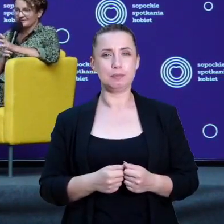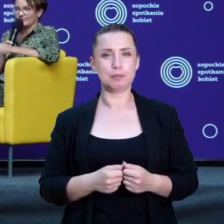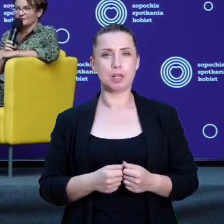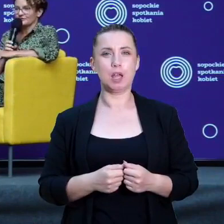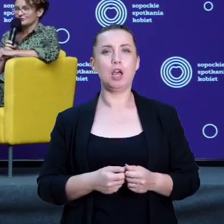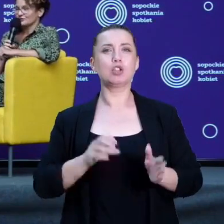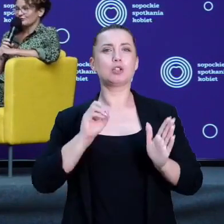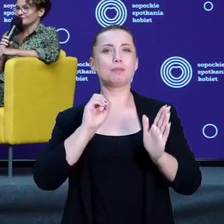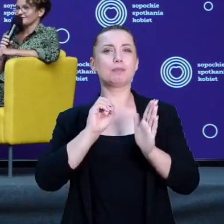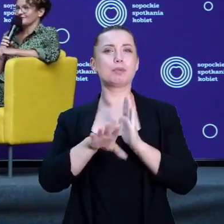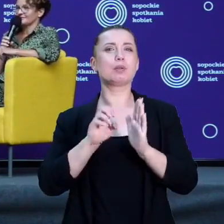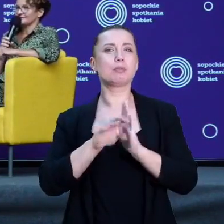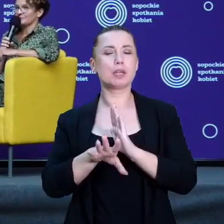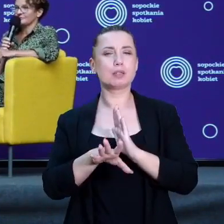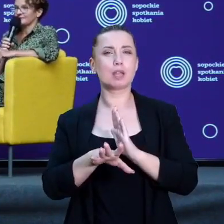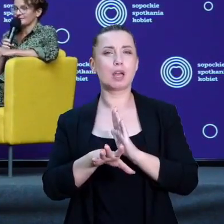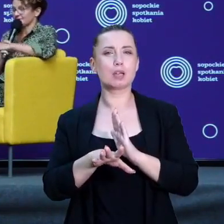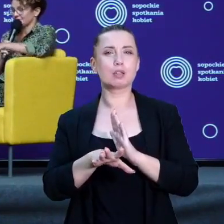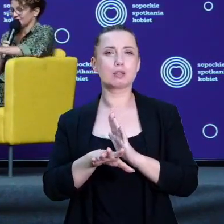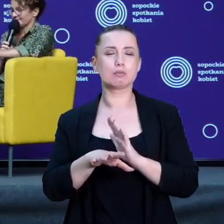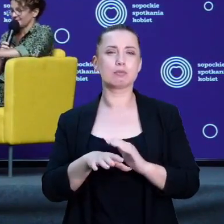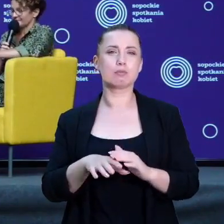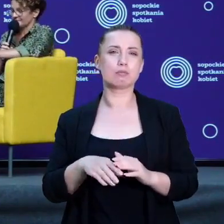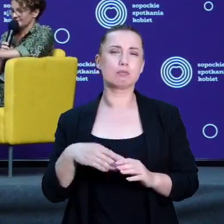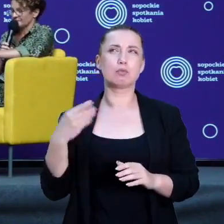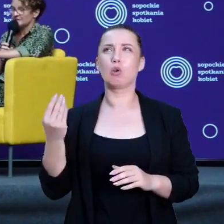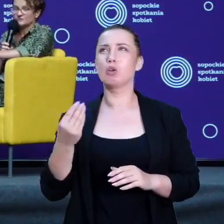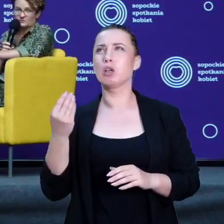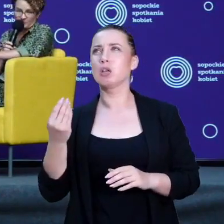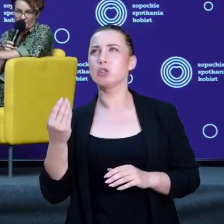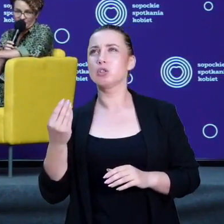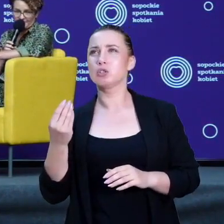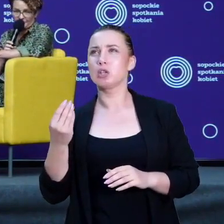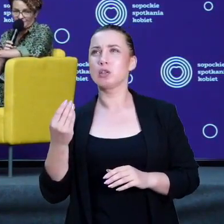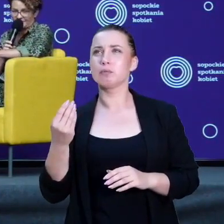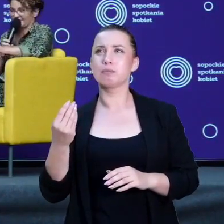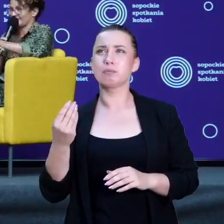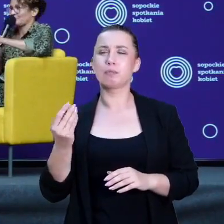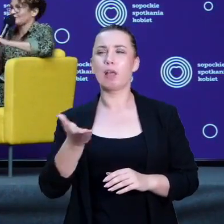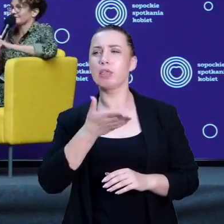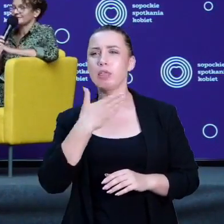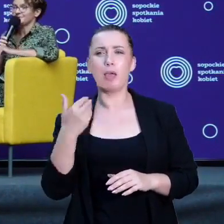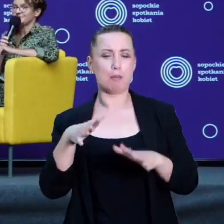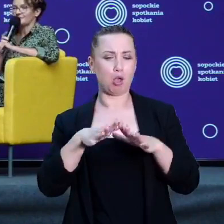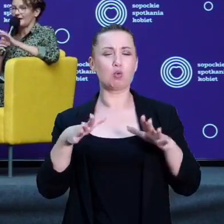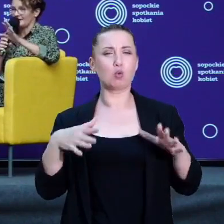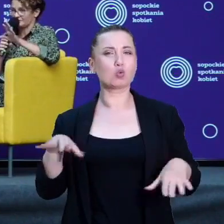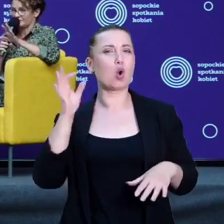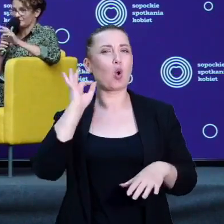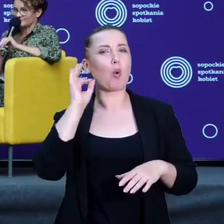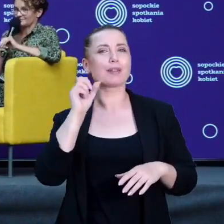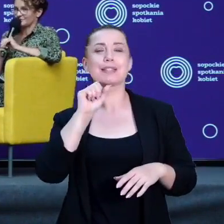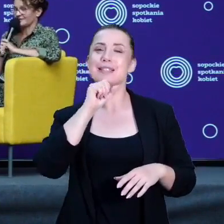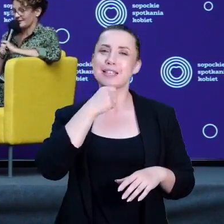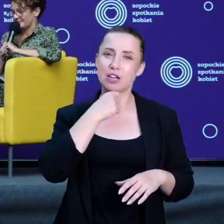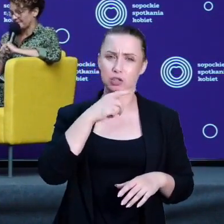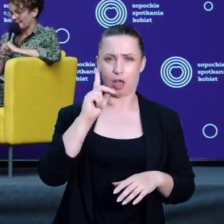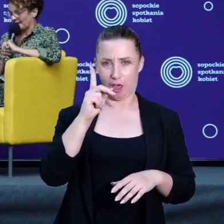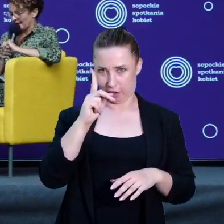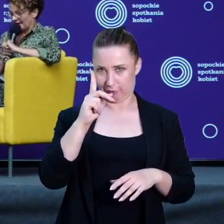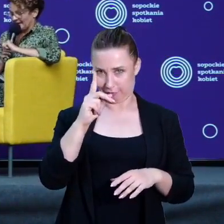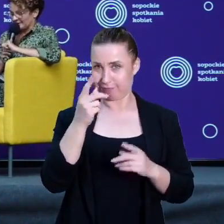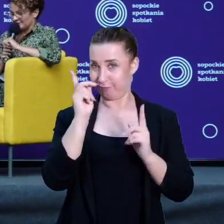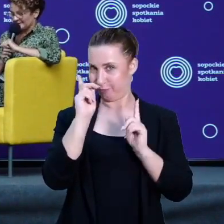oczywiście w mediach społecznościowych no pewnie jeszcze no nie są zdominowane przez starsze kobiety, ale wszystko przed